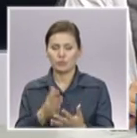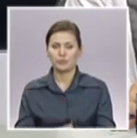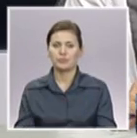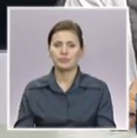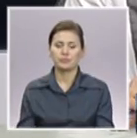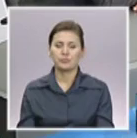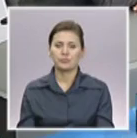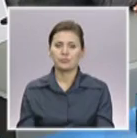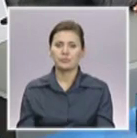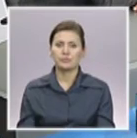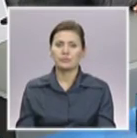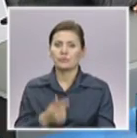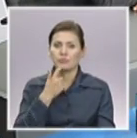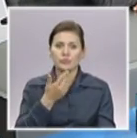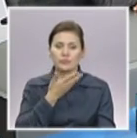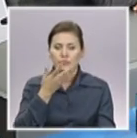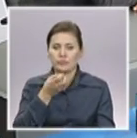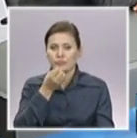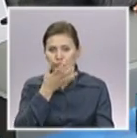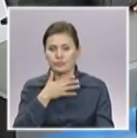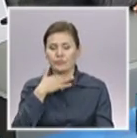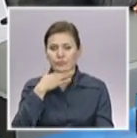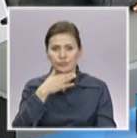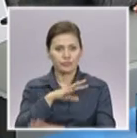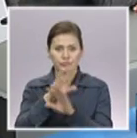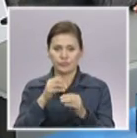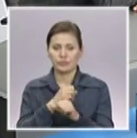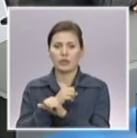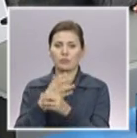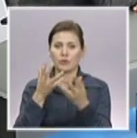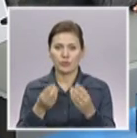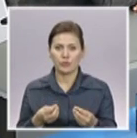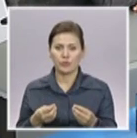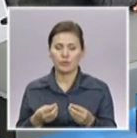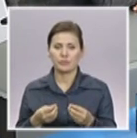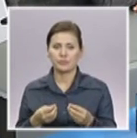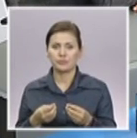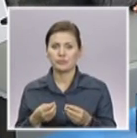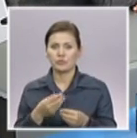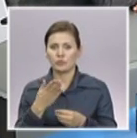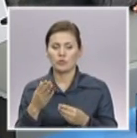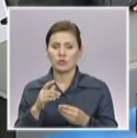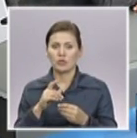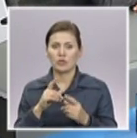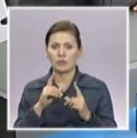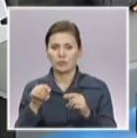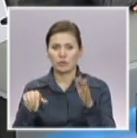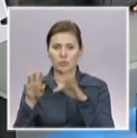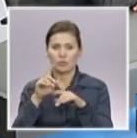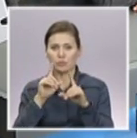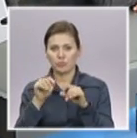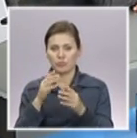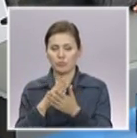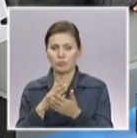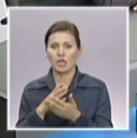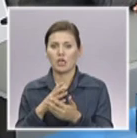жоқ, жеткілікті. Мысалы демалыс күндері ол жаққа автобустың санын